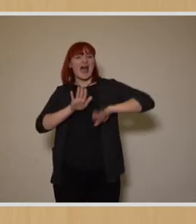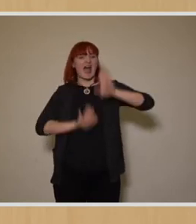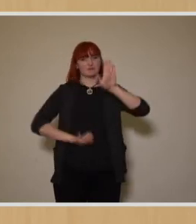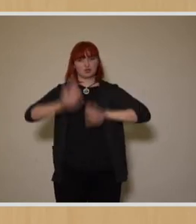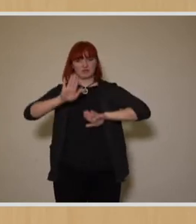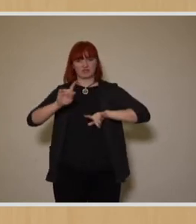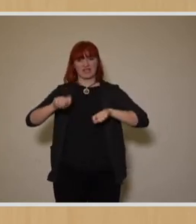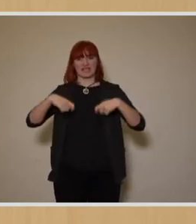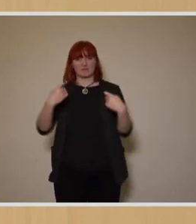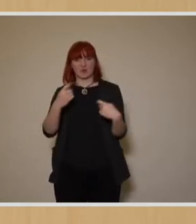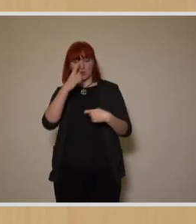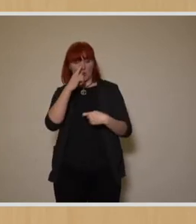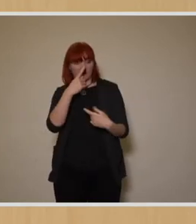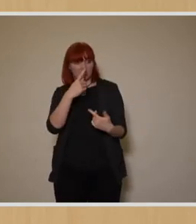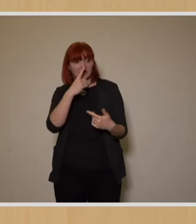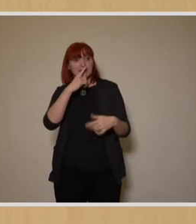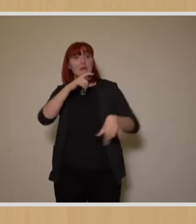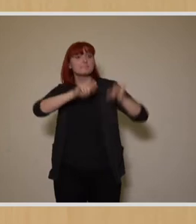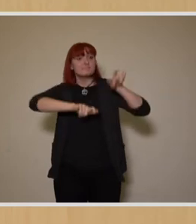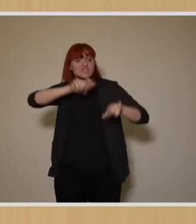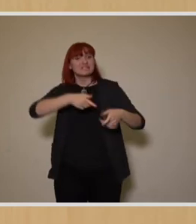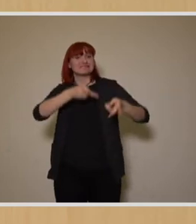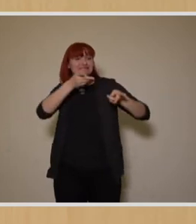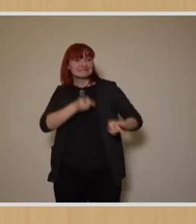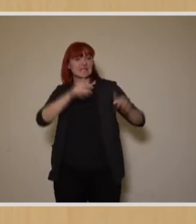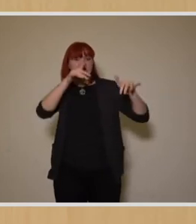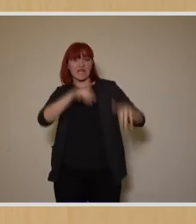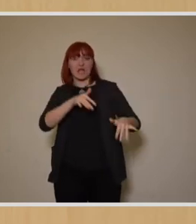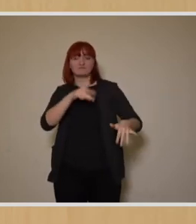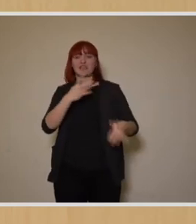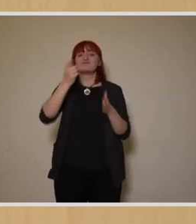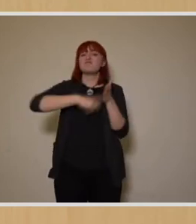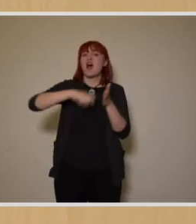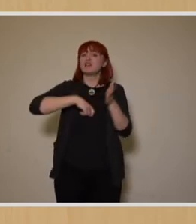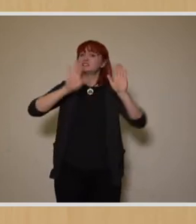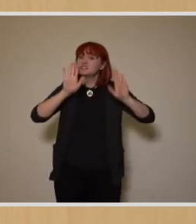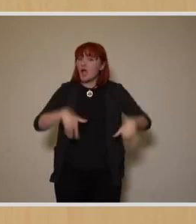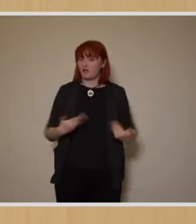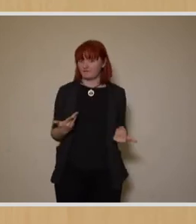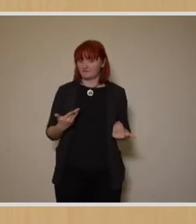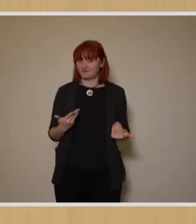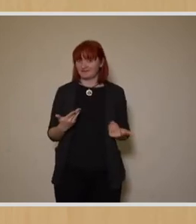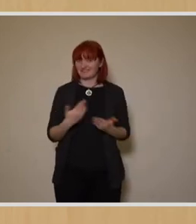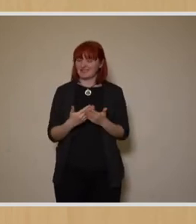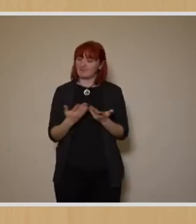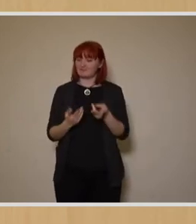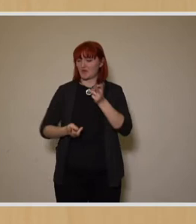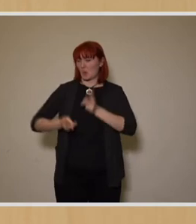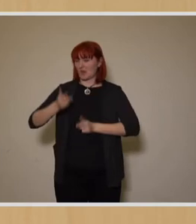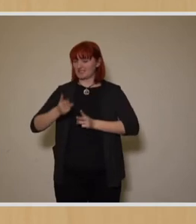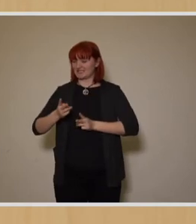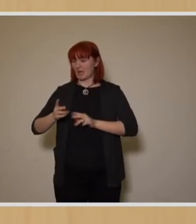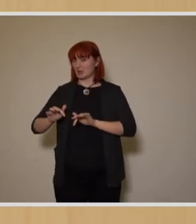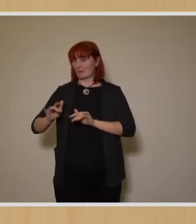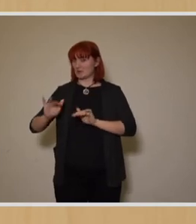Abstimmungsergebnisse nur erzeugt werden können, wenn die Leute im Prinzip wahlberechtigte Dresdnerinnen und Dresdner sind. Und das können sie juristisch nicht am